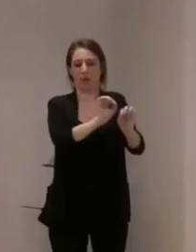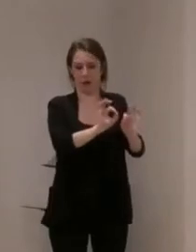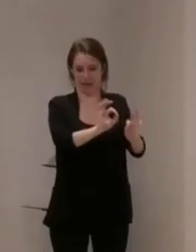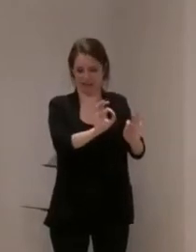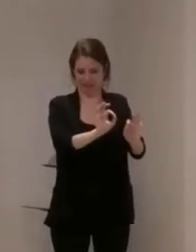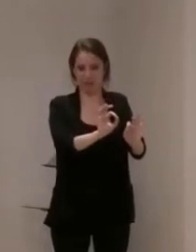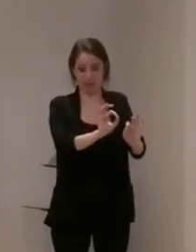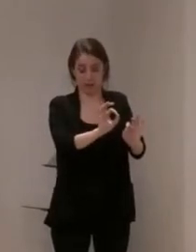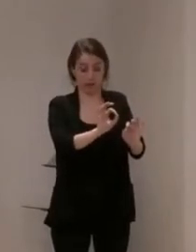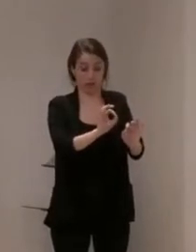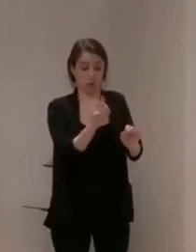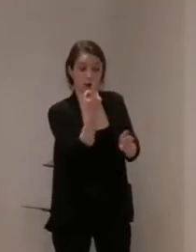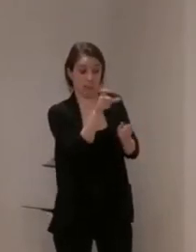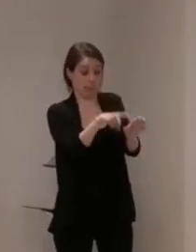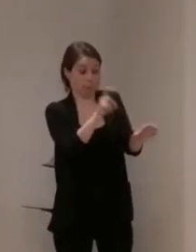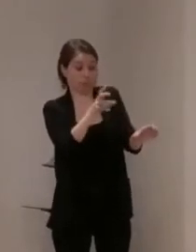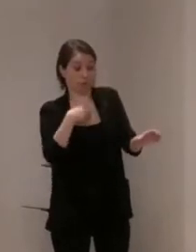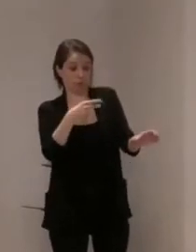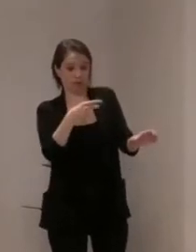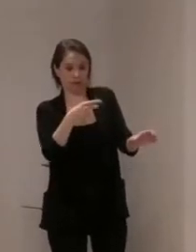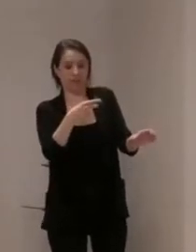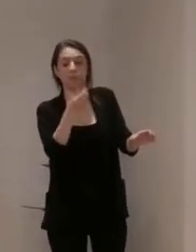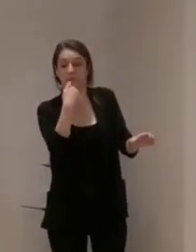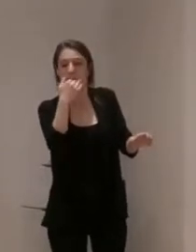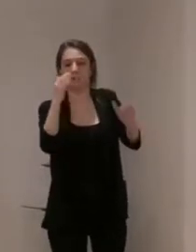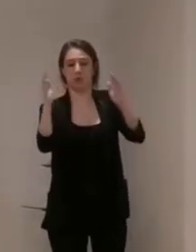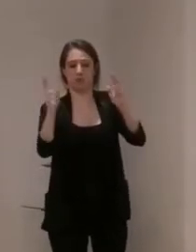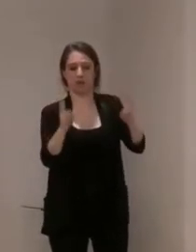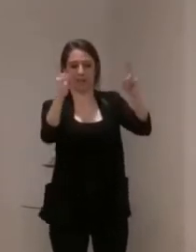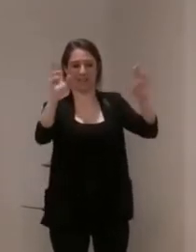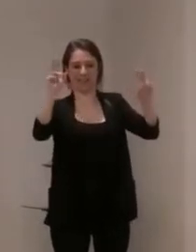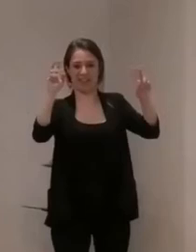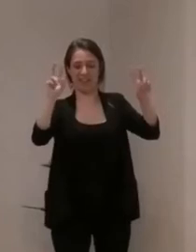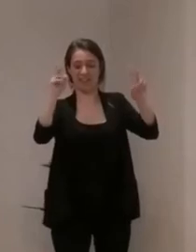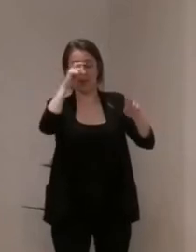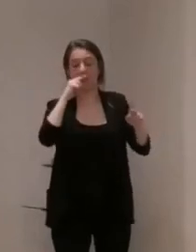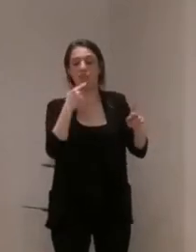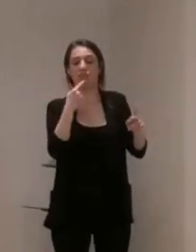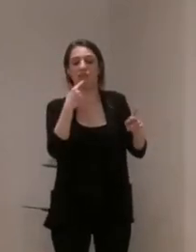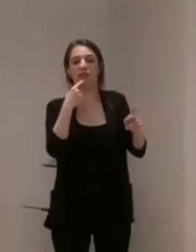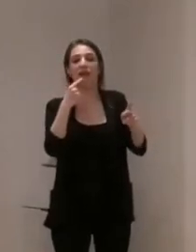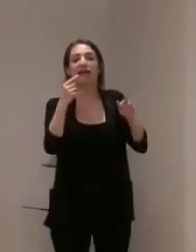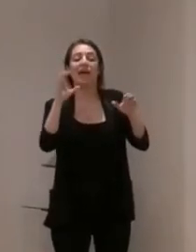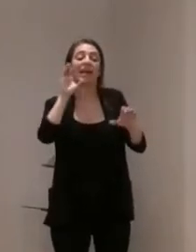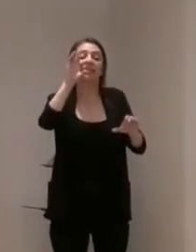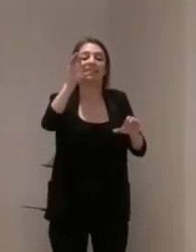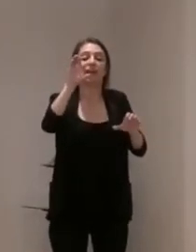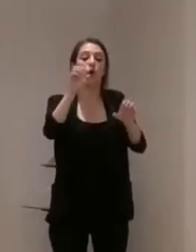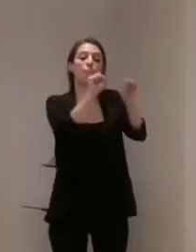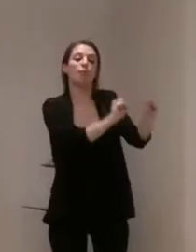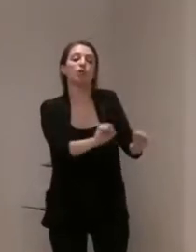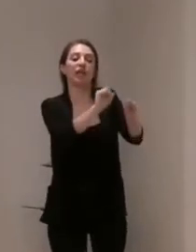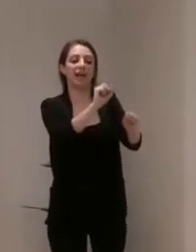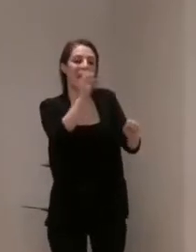això, una de les màximes del franquisme era que l'Estado liberarà a la mujer de la fàbrica i